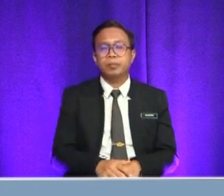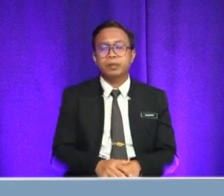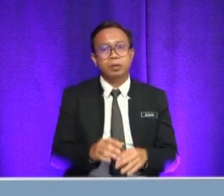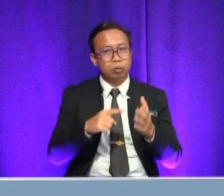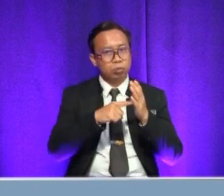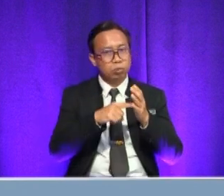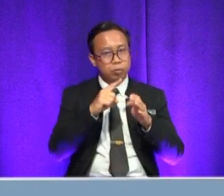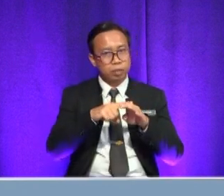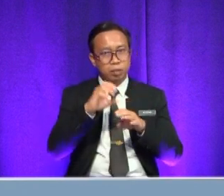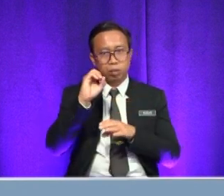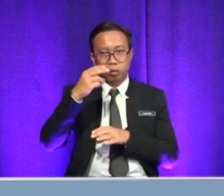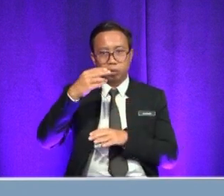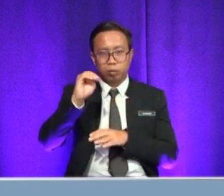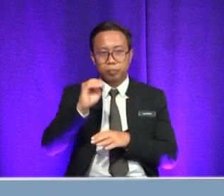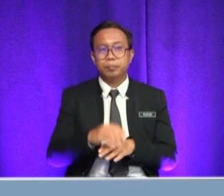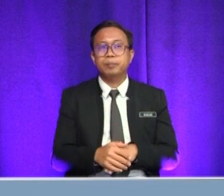kedudukan infinity. Yang kedua?